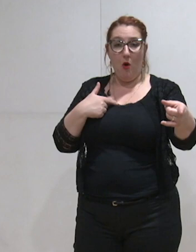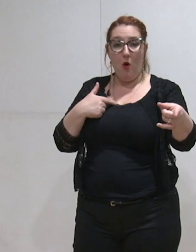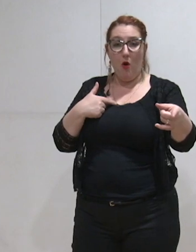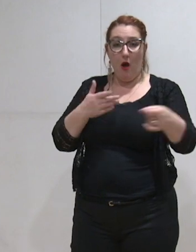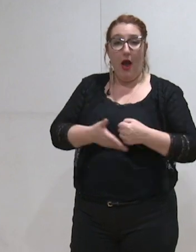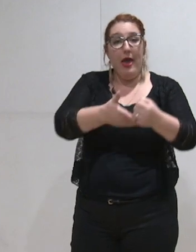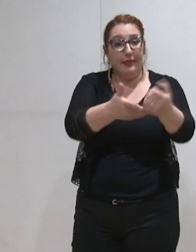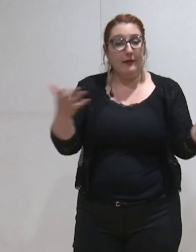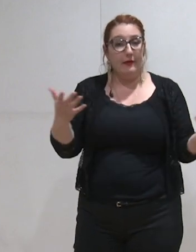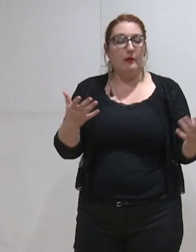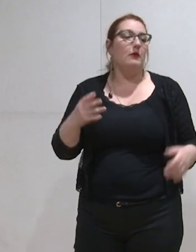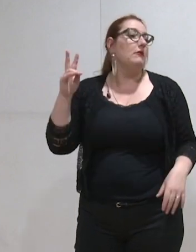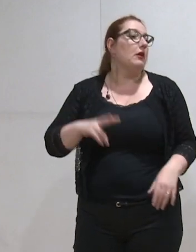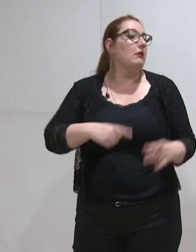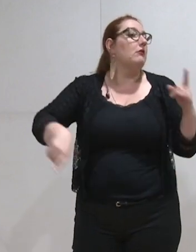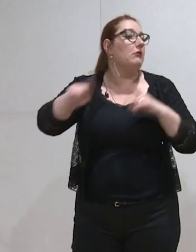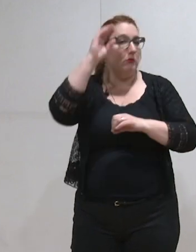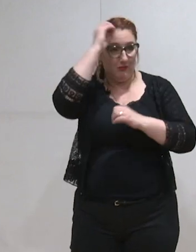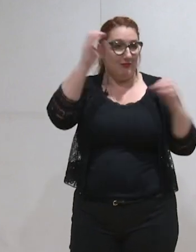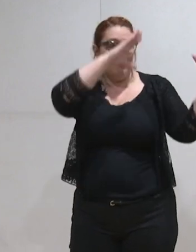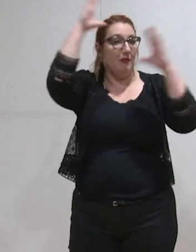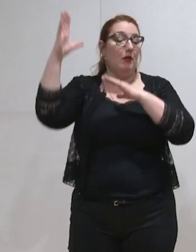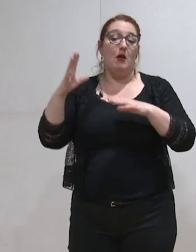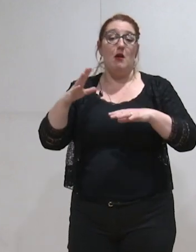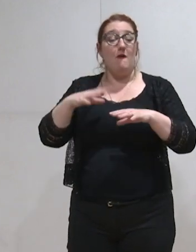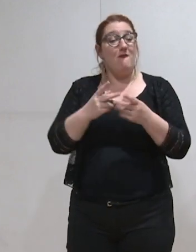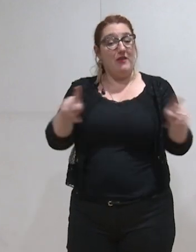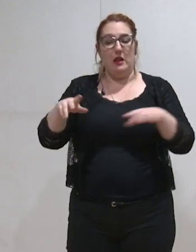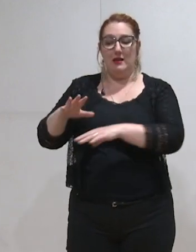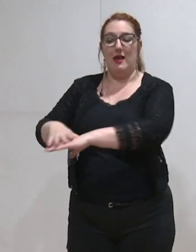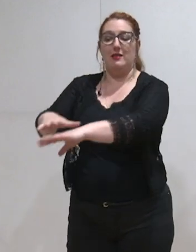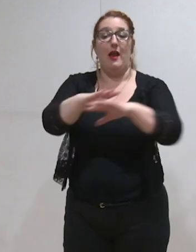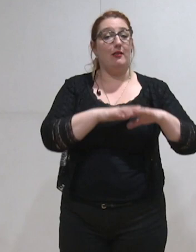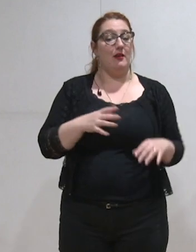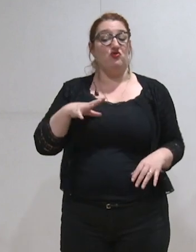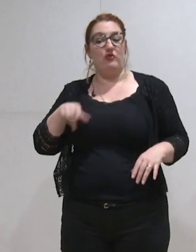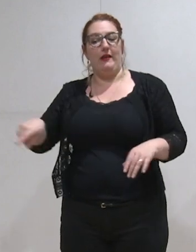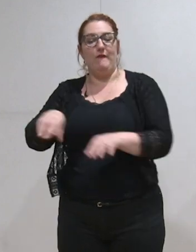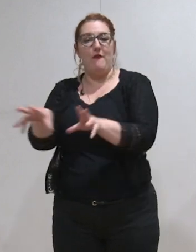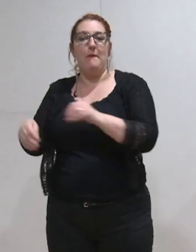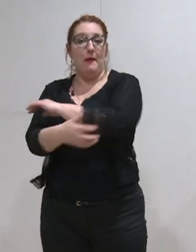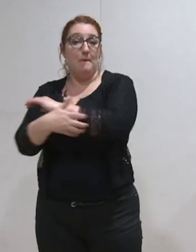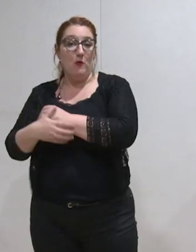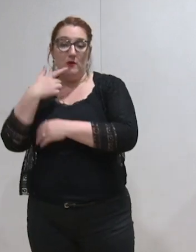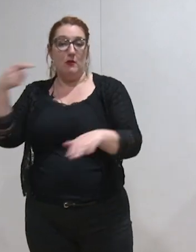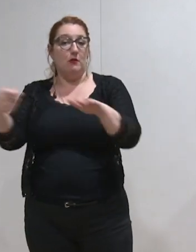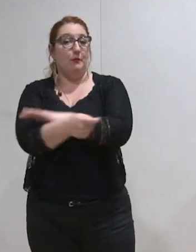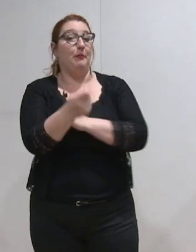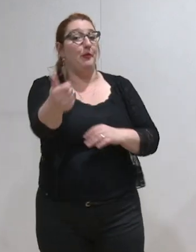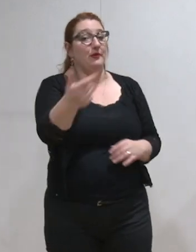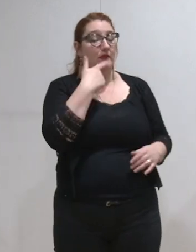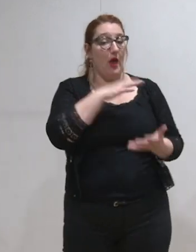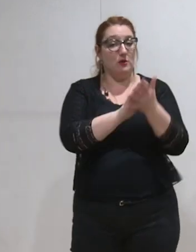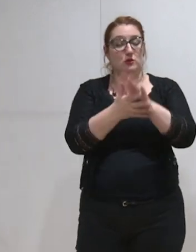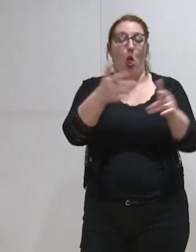secteurs sur la ville où les familles en moyenne sont plus pauvres ainsi donc leurs capacités contributives sont moins importantes et ça impacte les